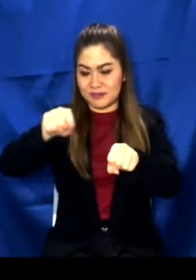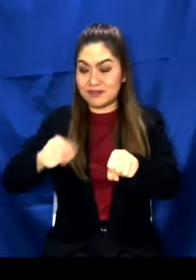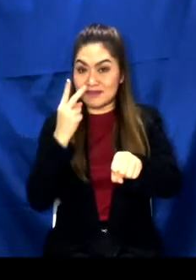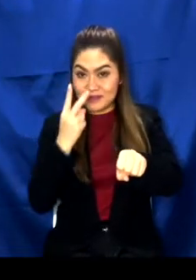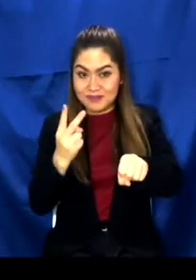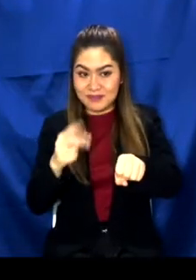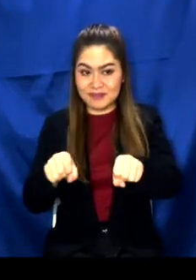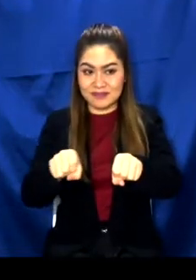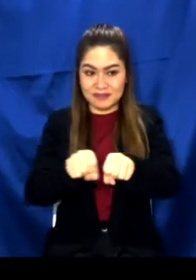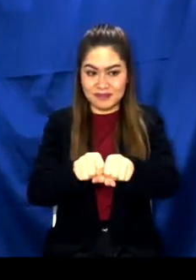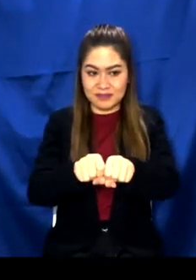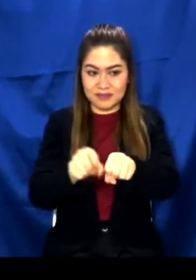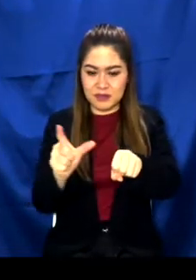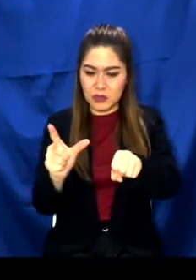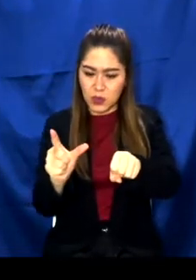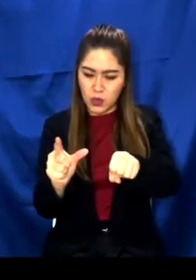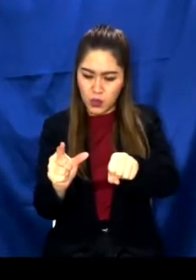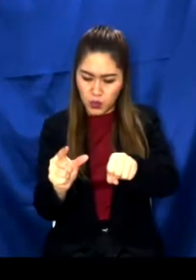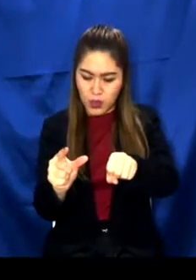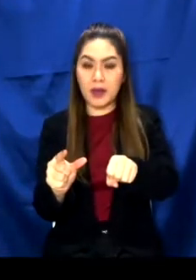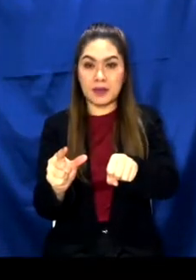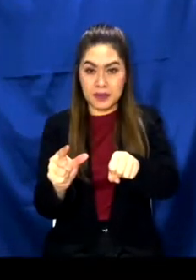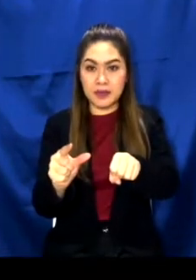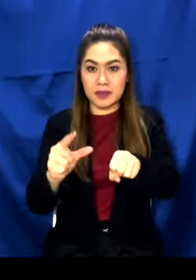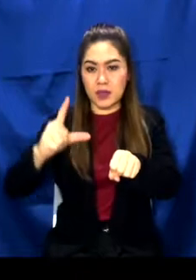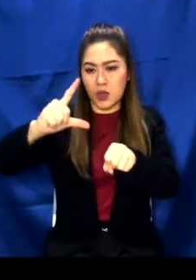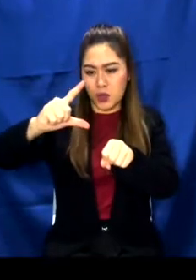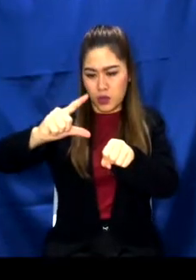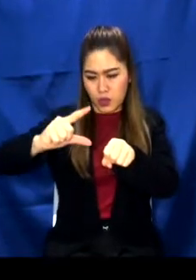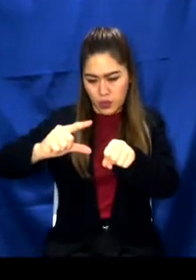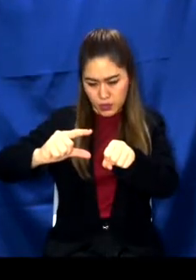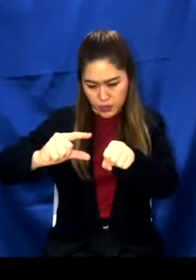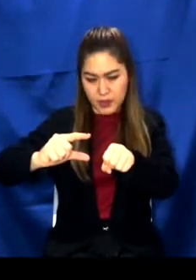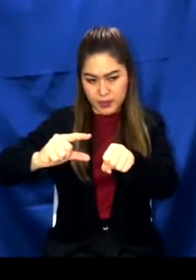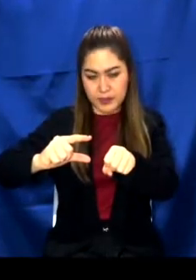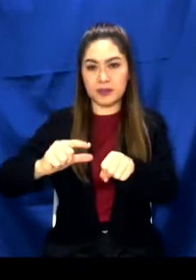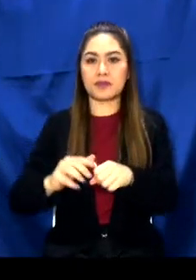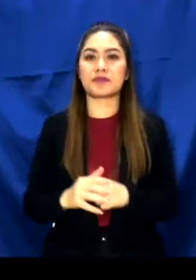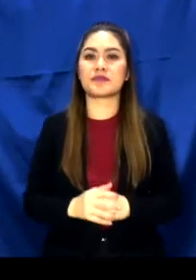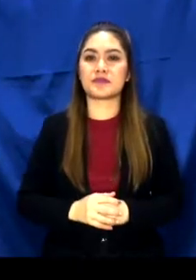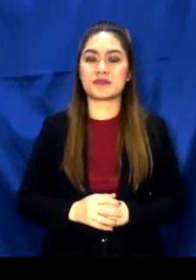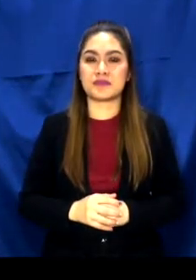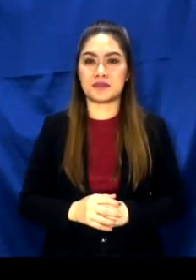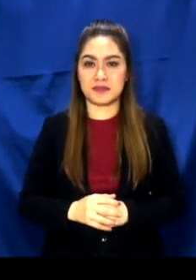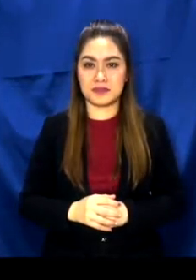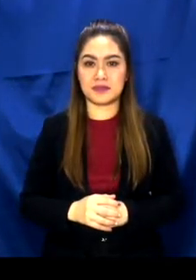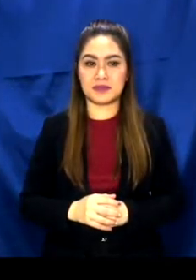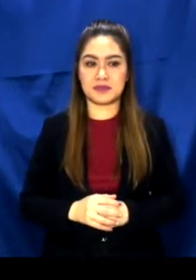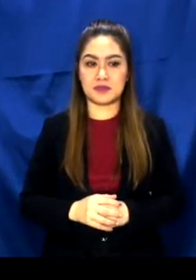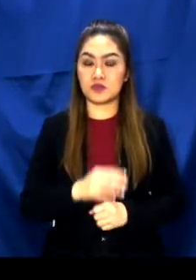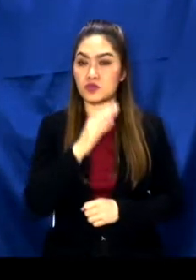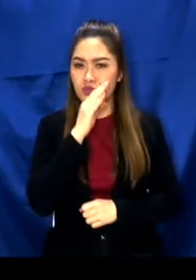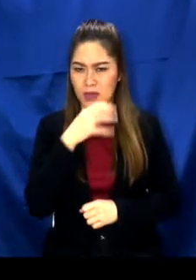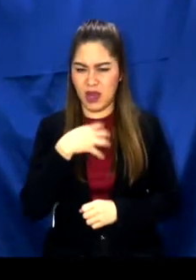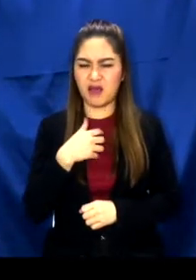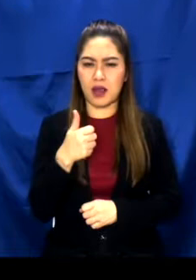เพราะมันจะใกล้มันจะตื้นขึ้นมันจะตื้นขึ้นยิ่งเส้นใหญ่ขึ้นมันก็จะยิ่งตื้นขึ้นสมมติว่าครูอยาก